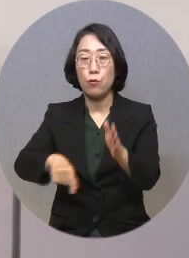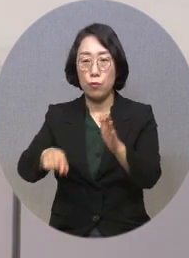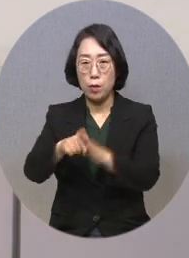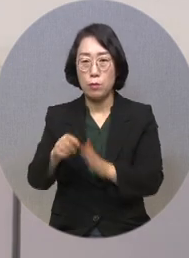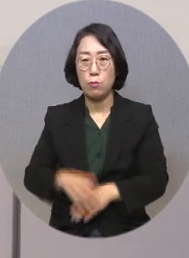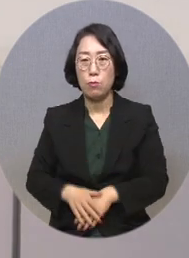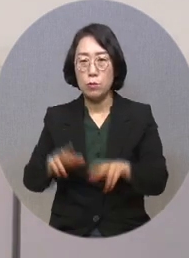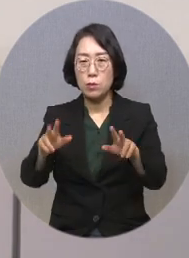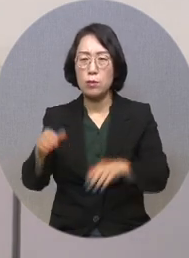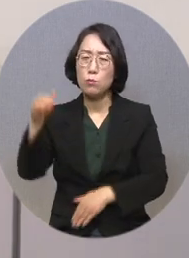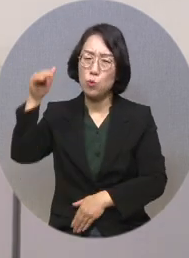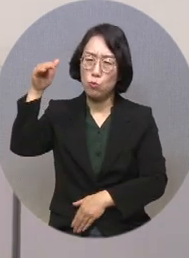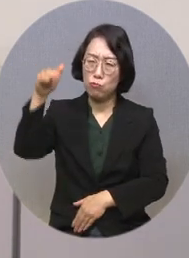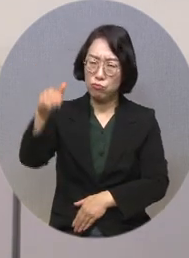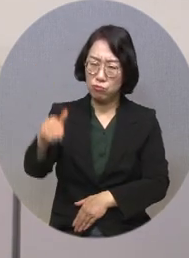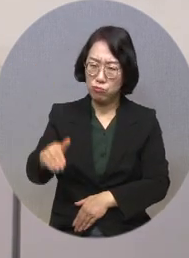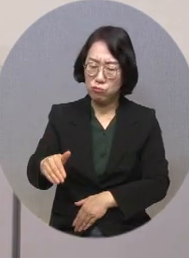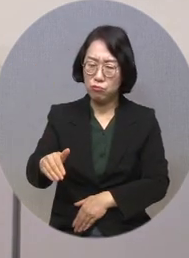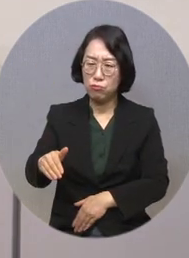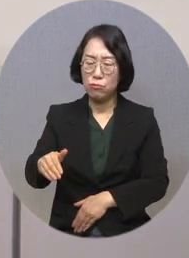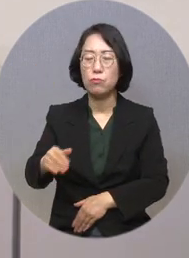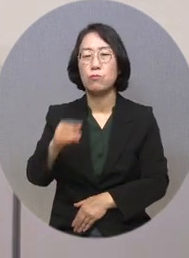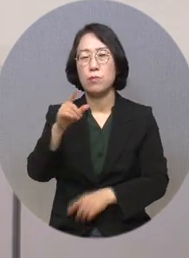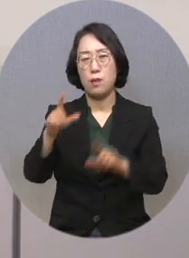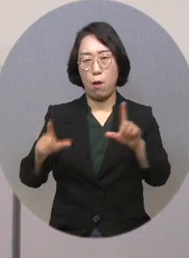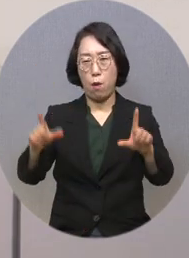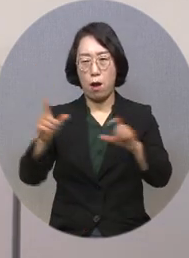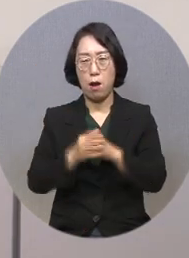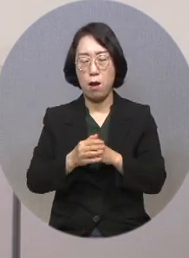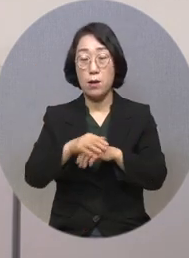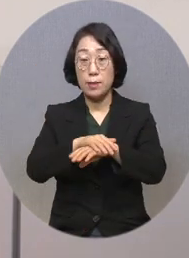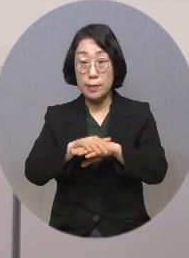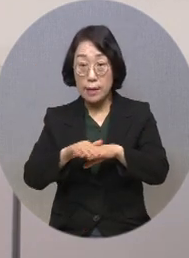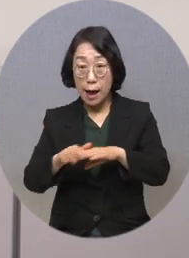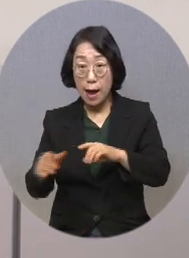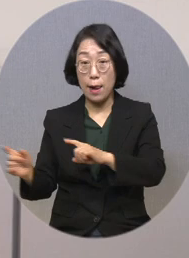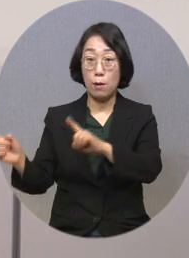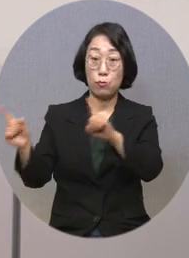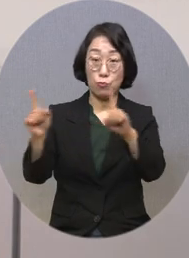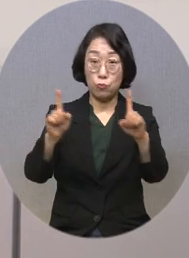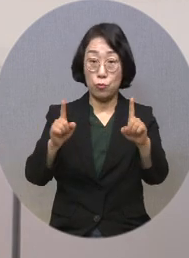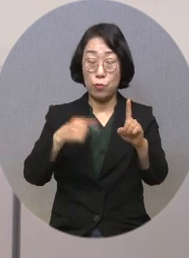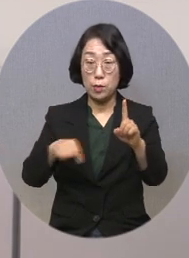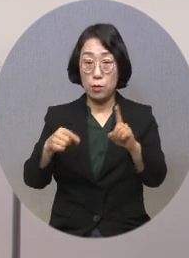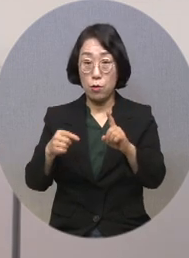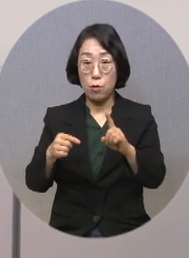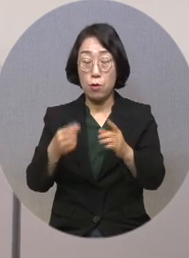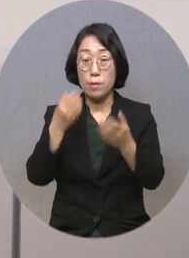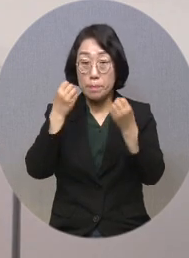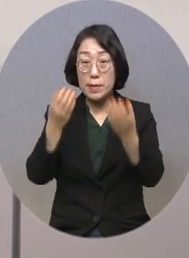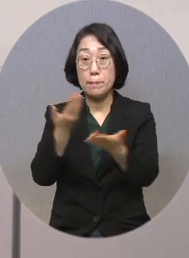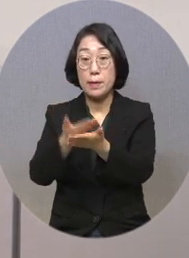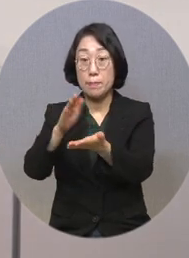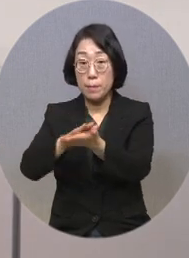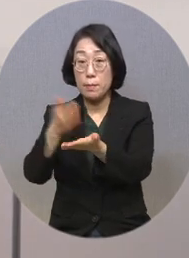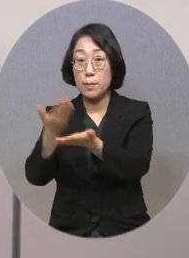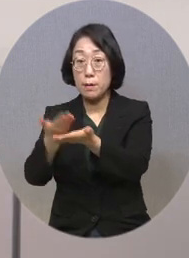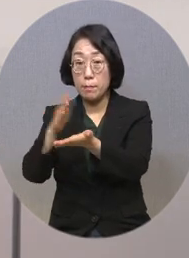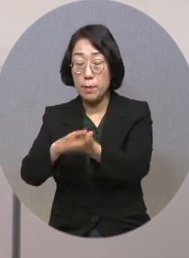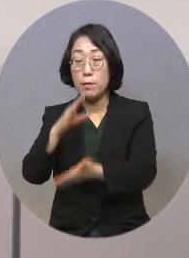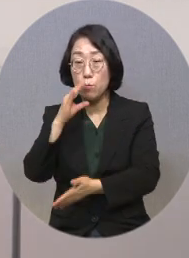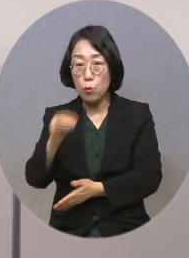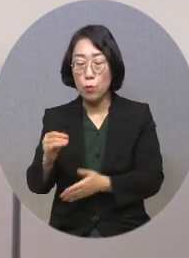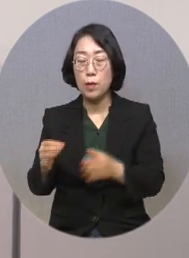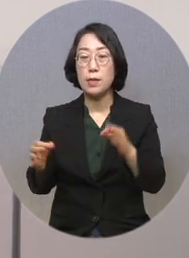쇠퇴하고 있는 것이 현실입니다. 전통시장이 부흥하기 위해서는 시설 개선도 필요하지만 기존 시장의